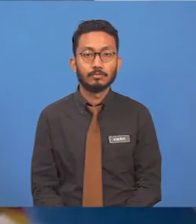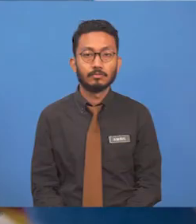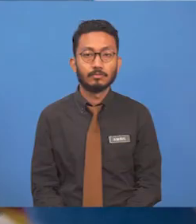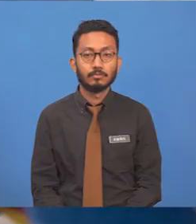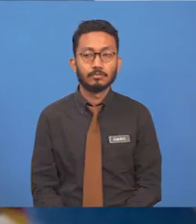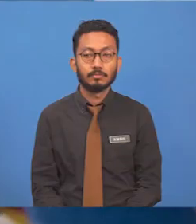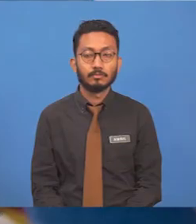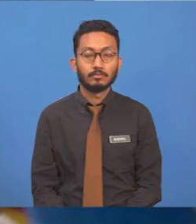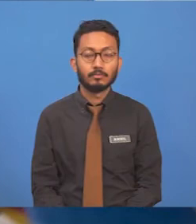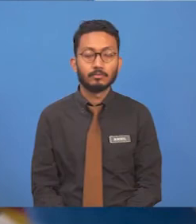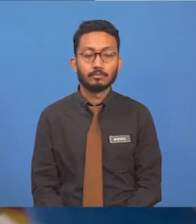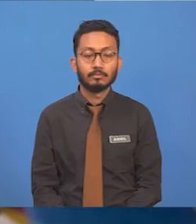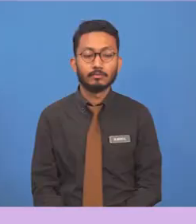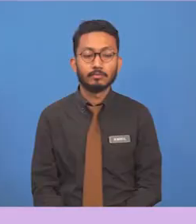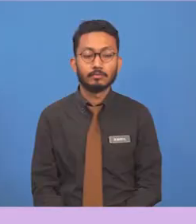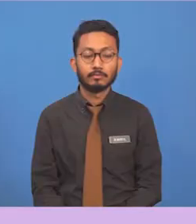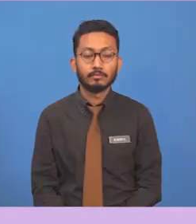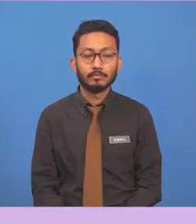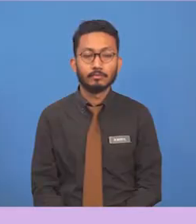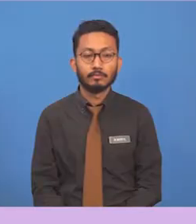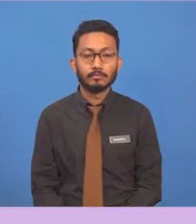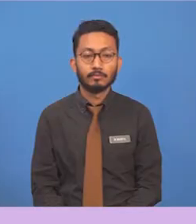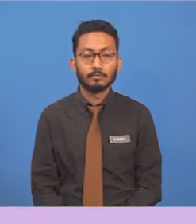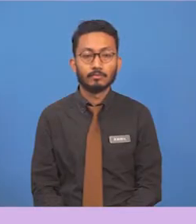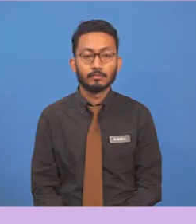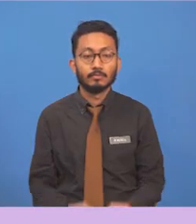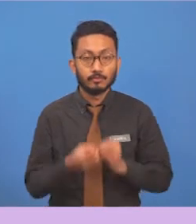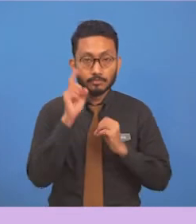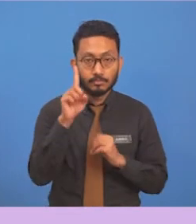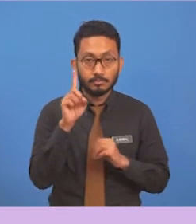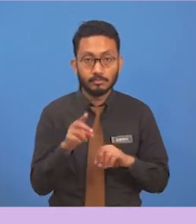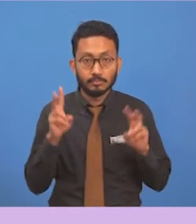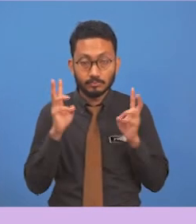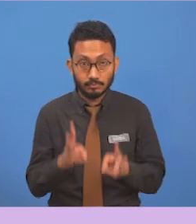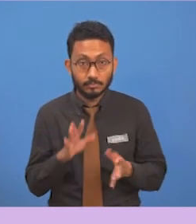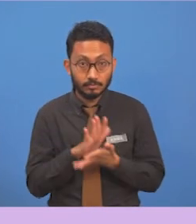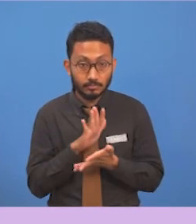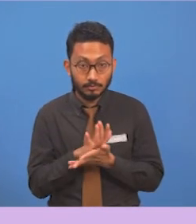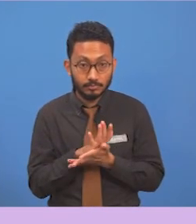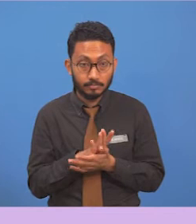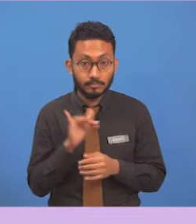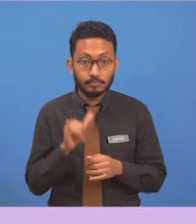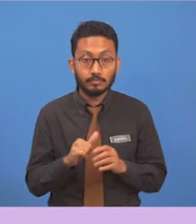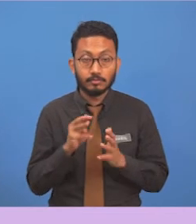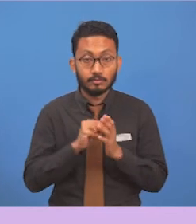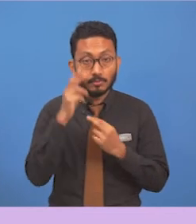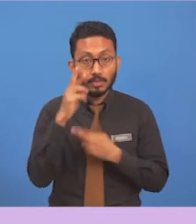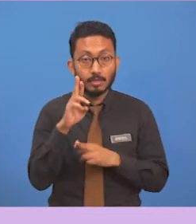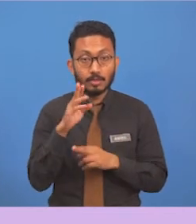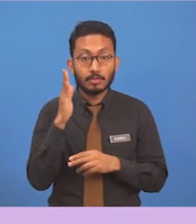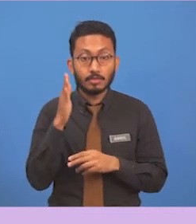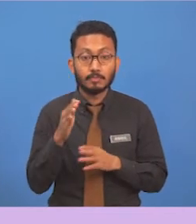kita lihat jawabannya sekarang satu warga sekolah yang saling menghormati